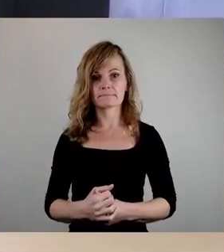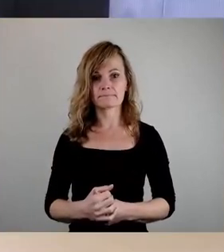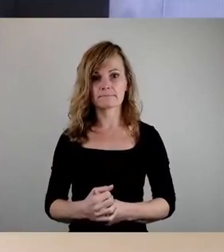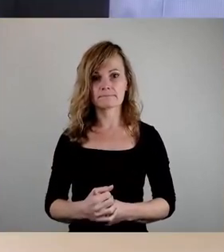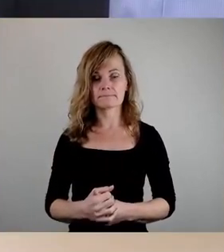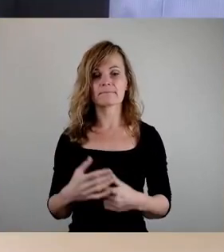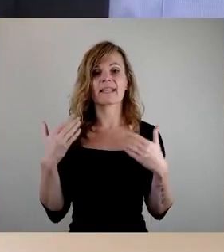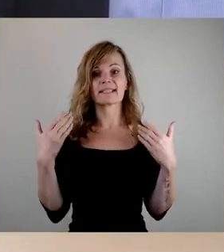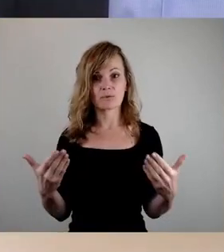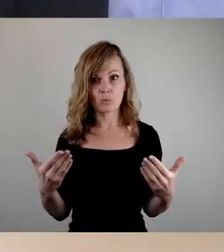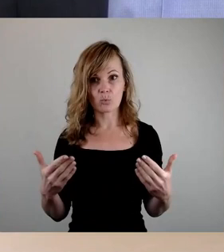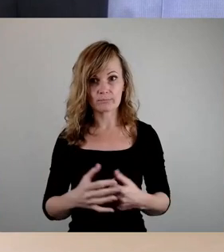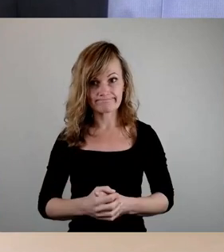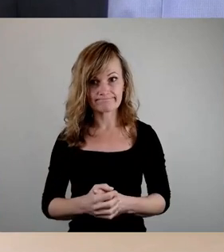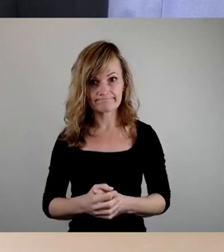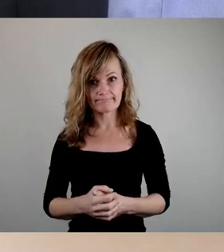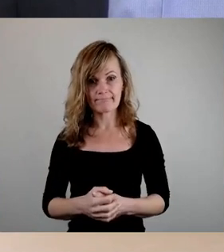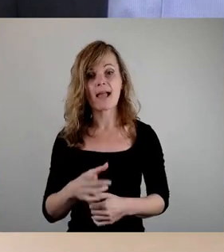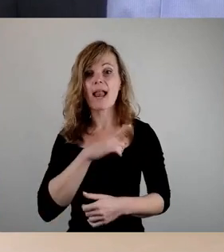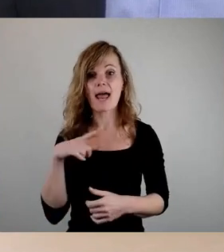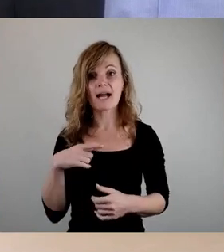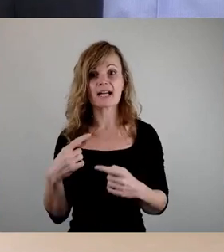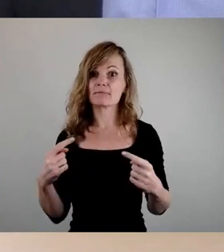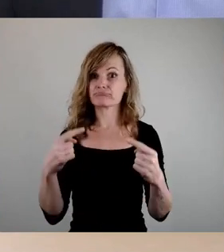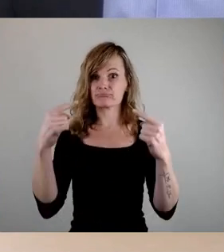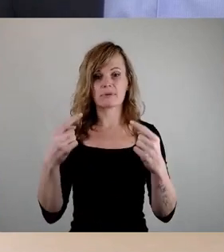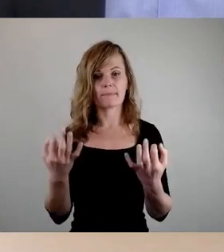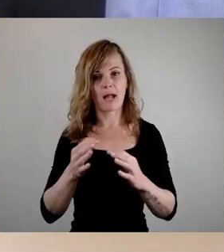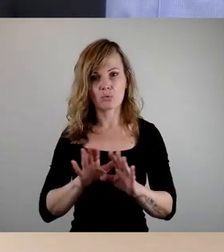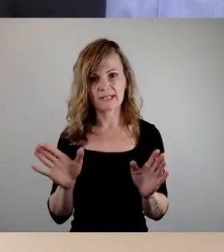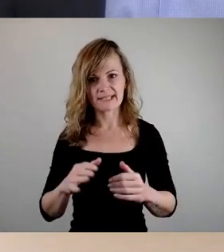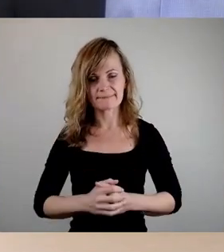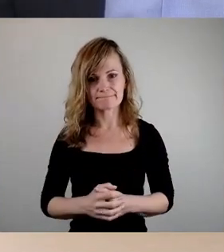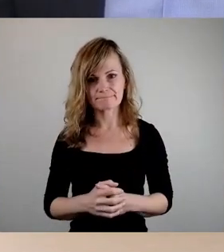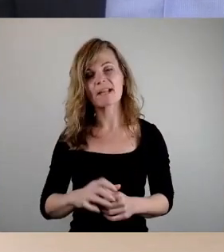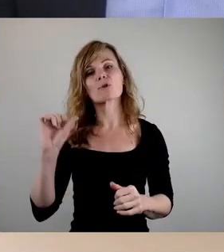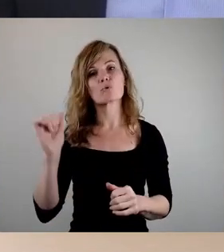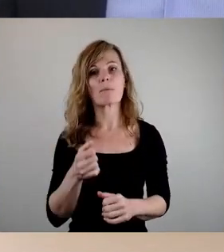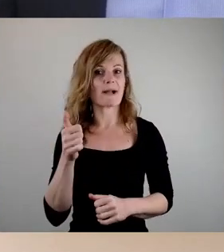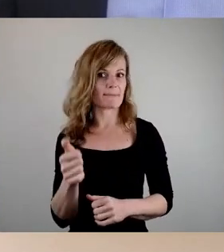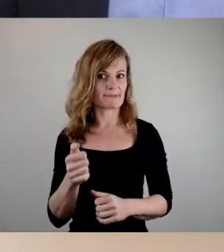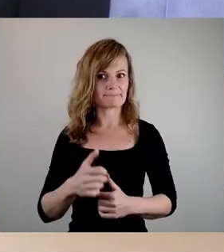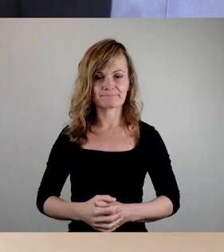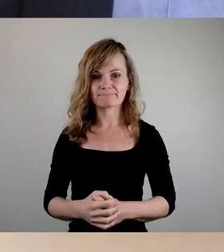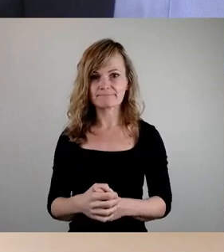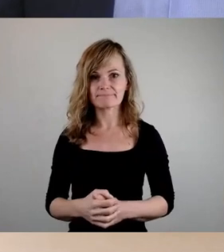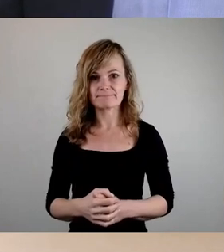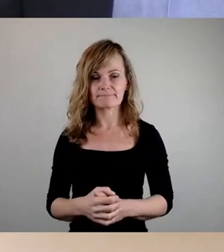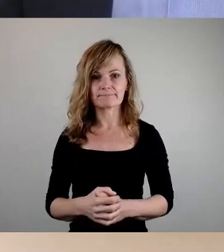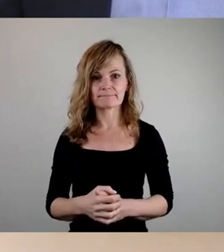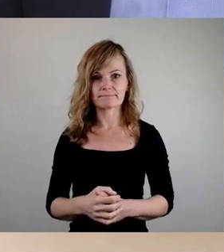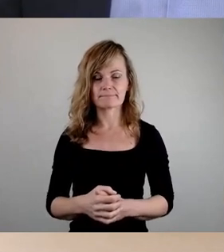So, bevor wir uns hier lange streiten, also nochmal 19, 12,